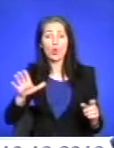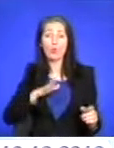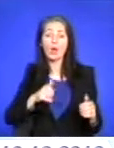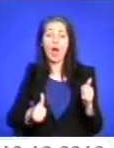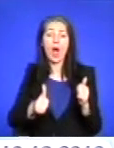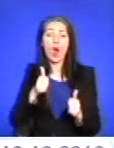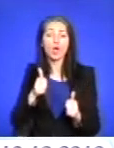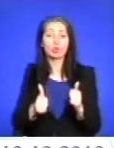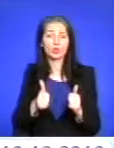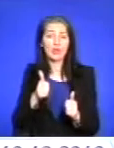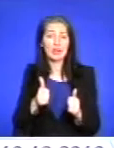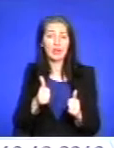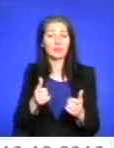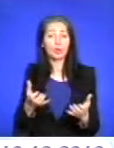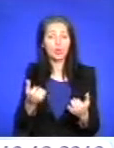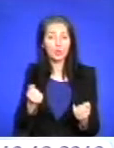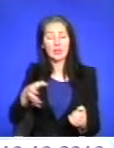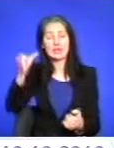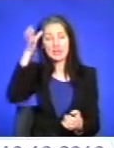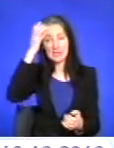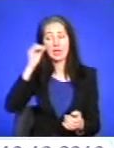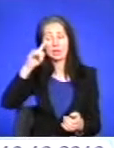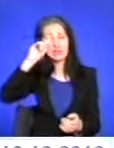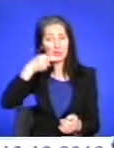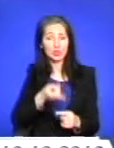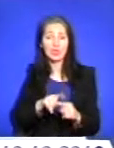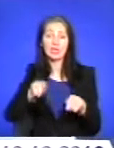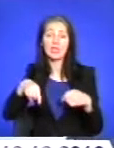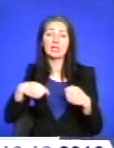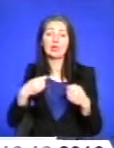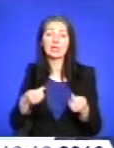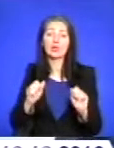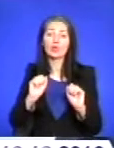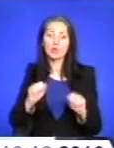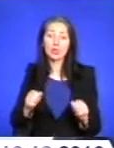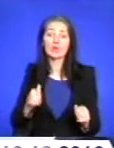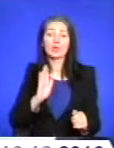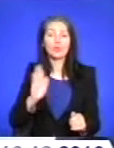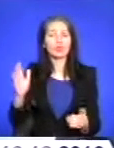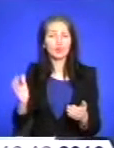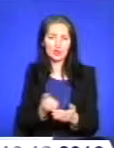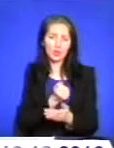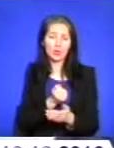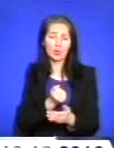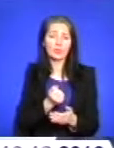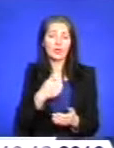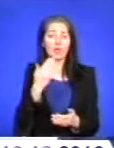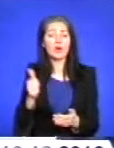конкурентна, отримувала знання і здібності, які дадуть можливість їй стати успішною. Ваше лідерство тут є